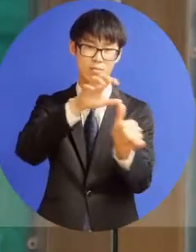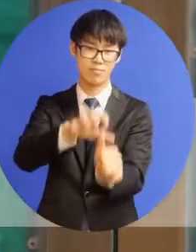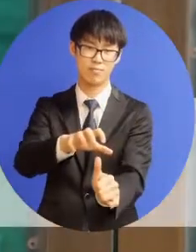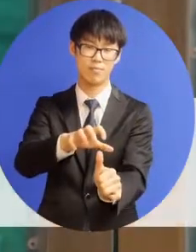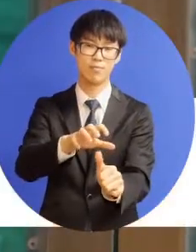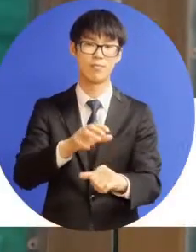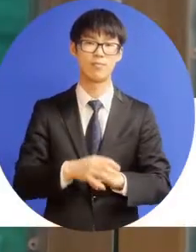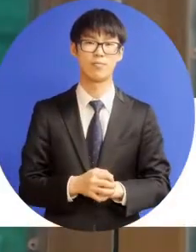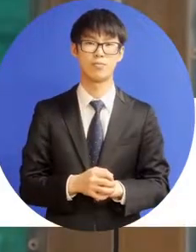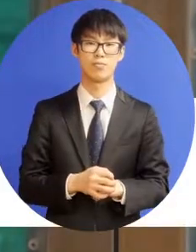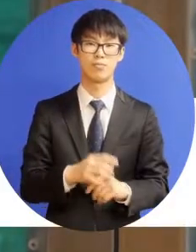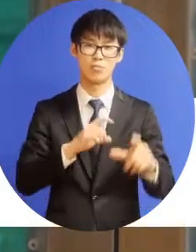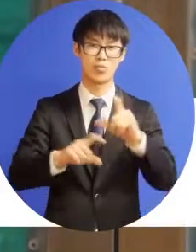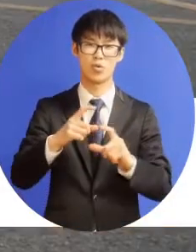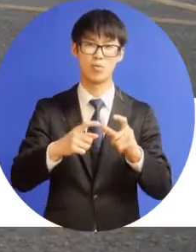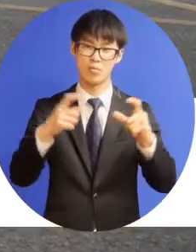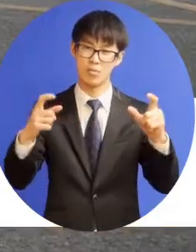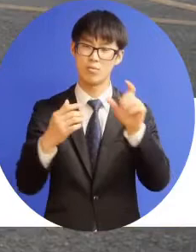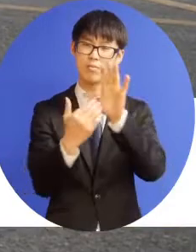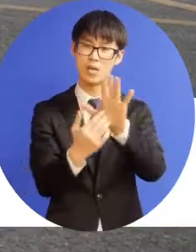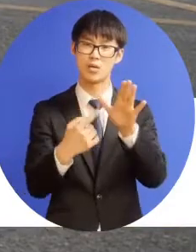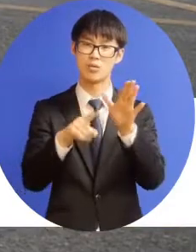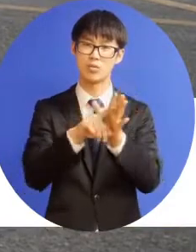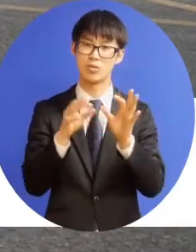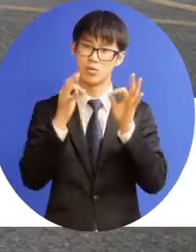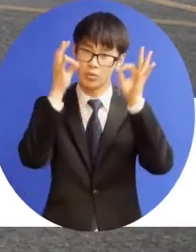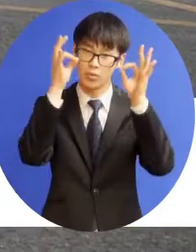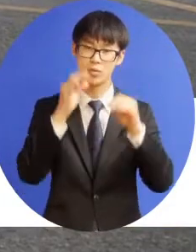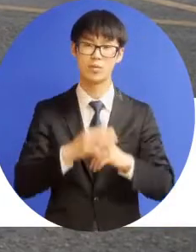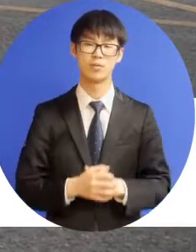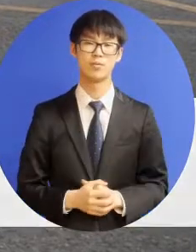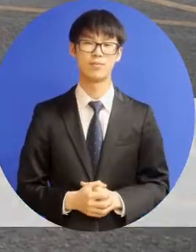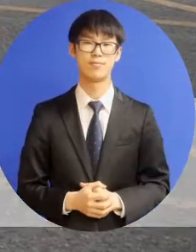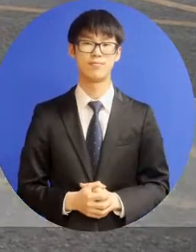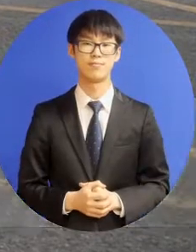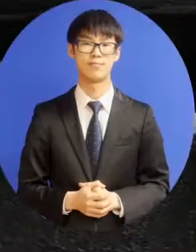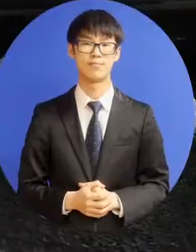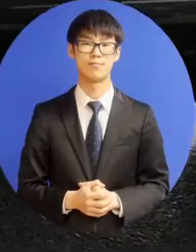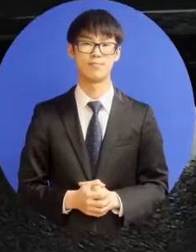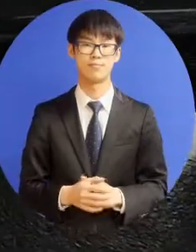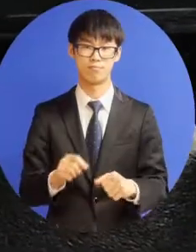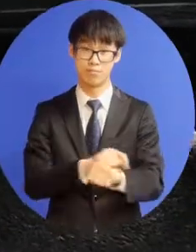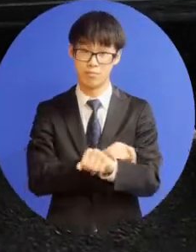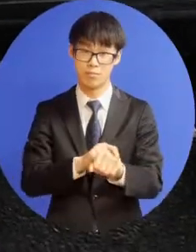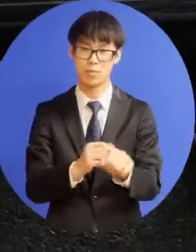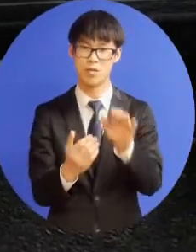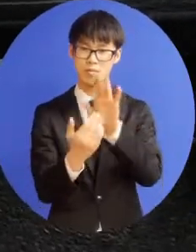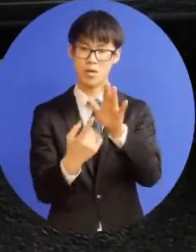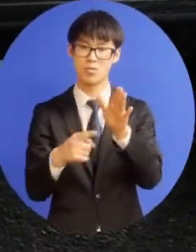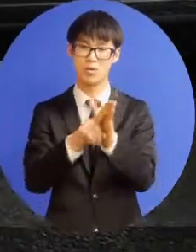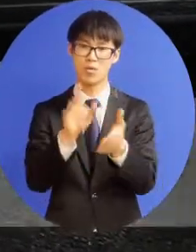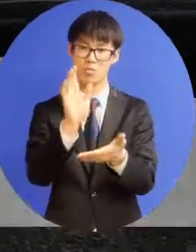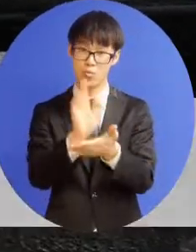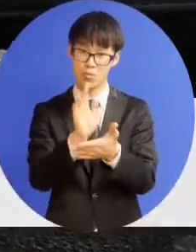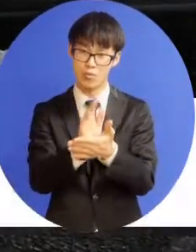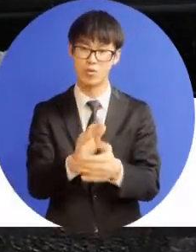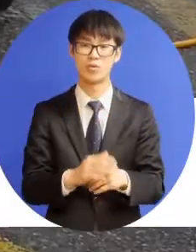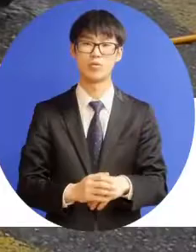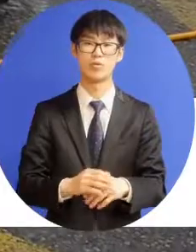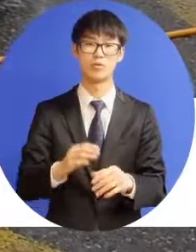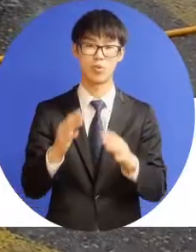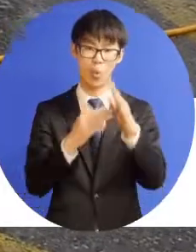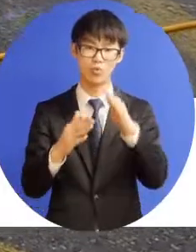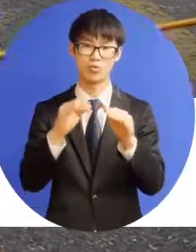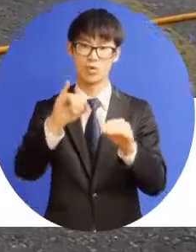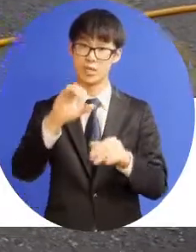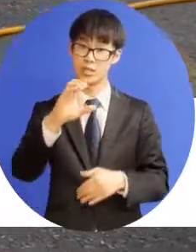제한 명령을 내리는 등 구제역 확산 방지에 최선을 다하고 있습니다. 특히 방역대책본부는 공주IC를